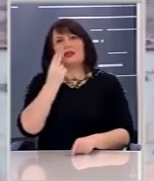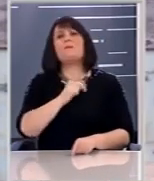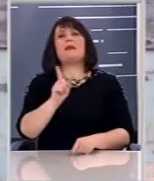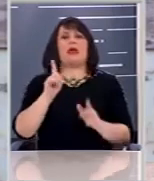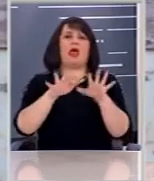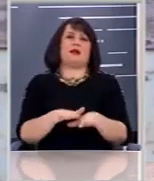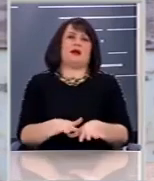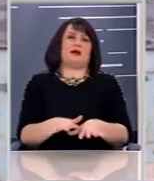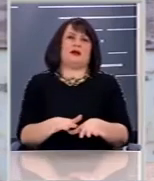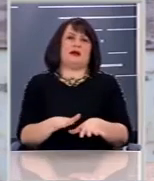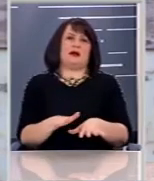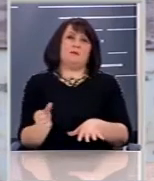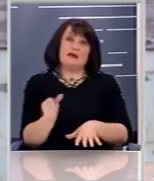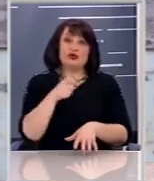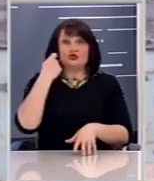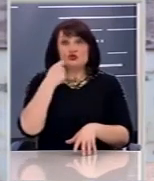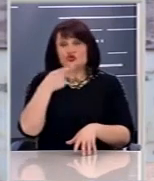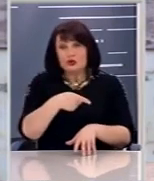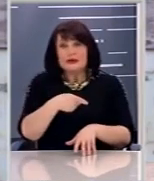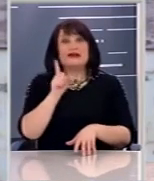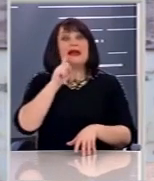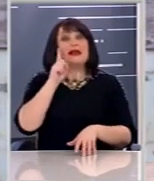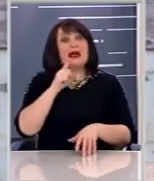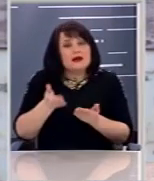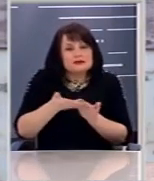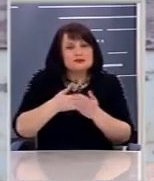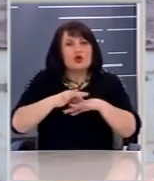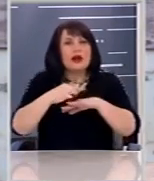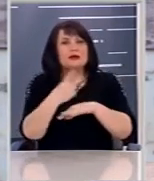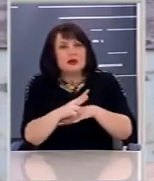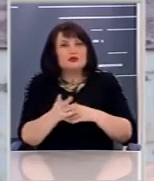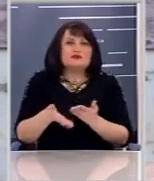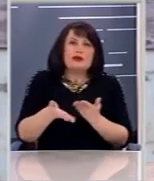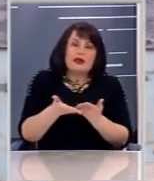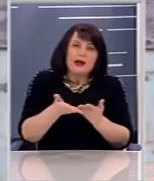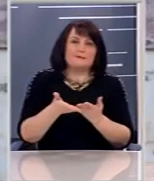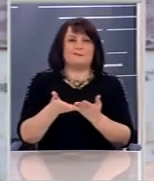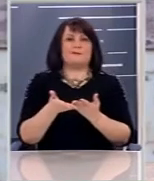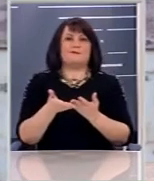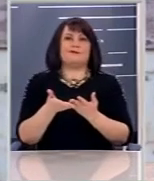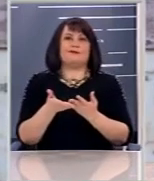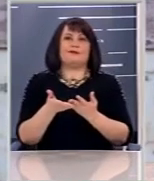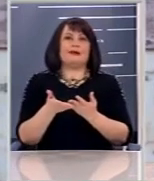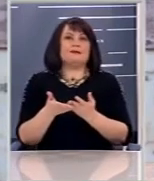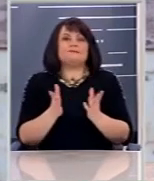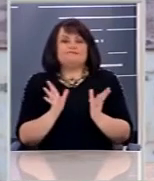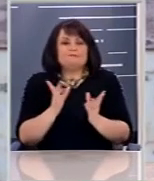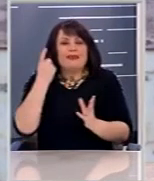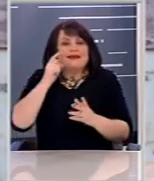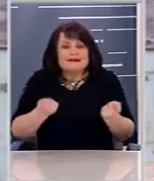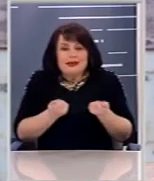εκεί για να ενθαρρύνουν το σύζυγο που ζει σε μια επισφάλεια